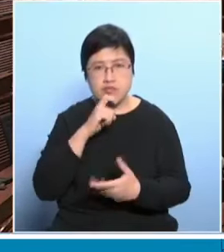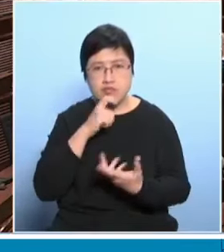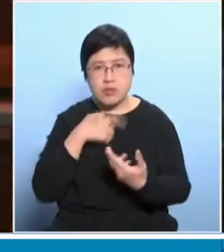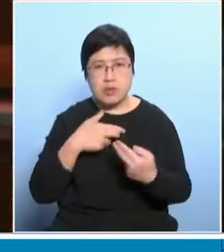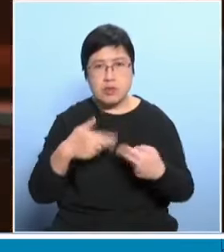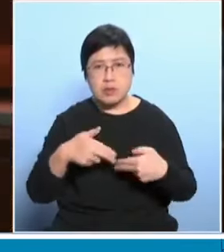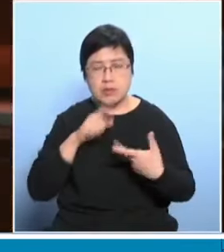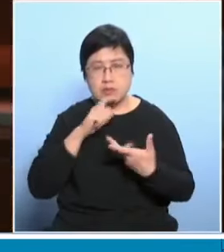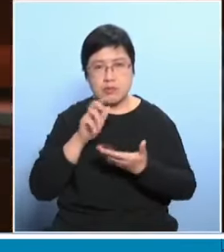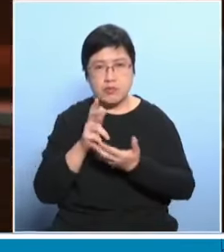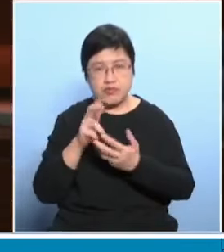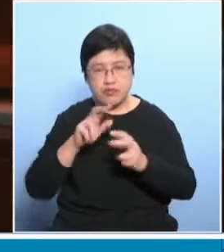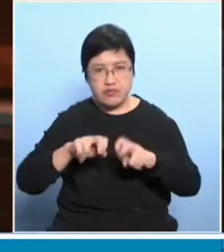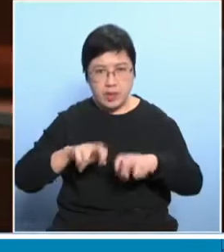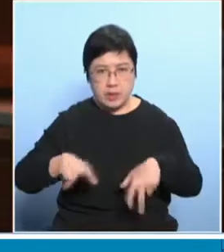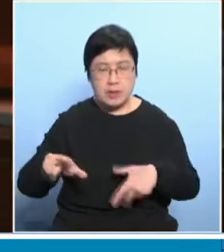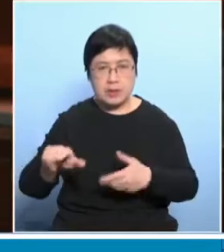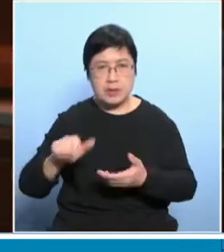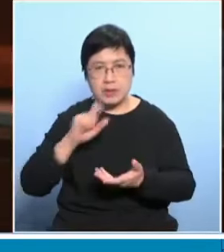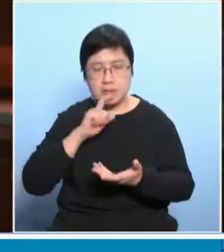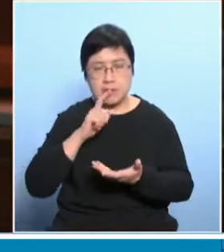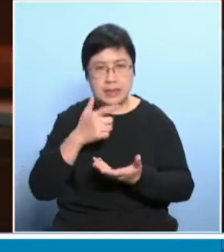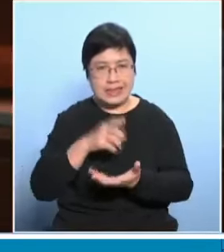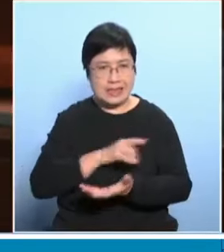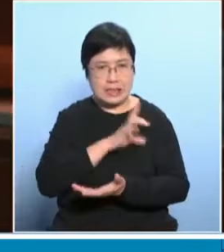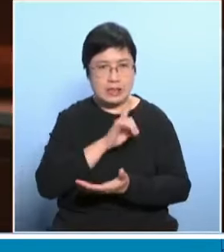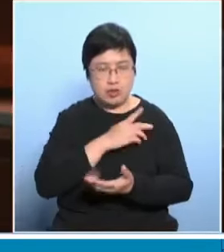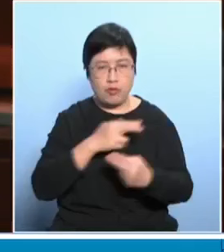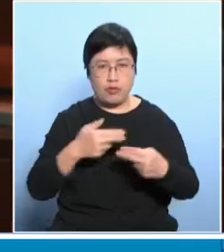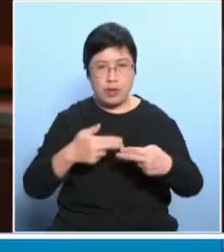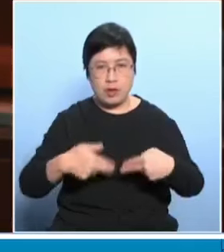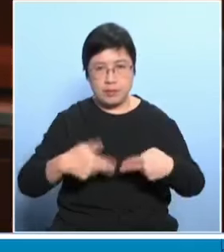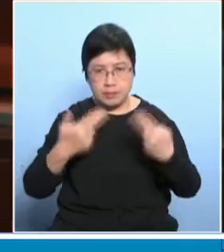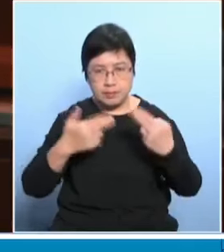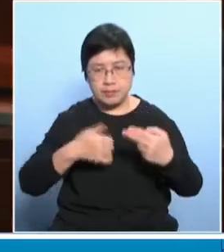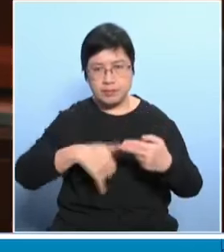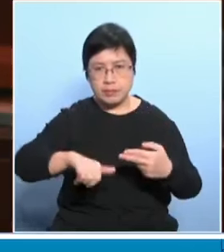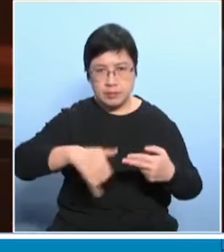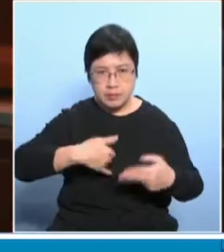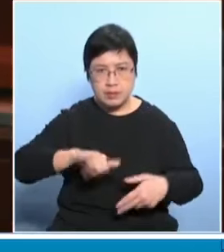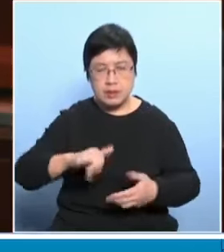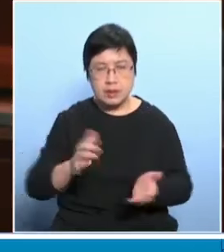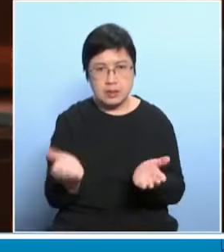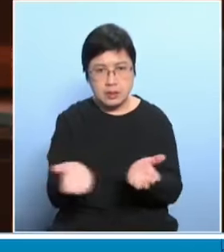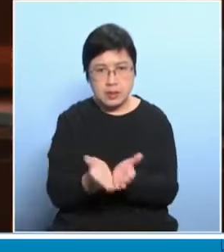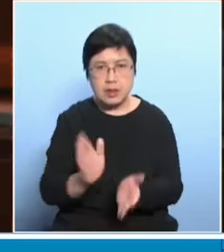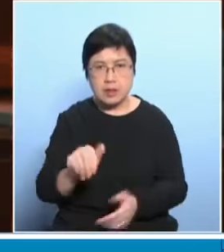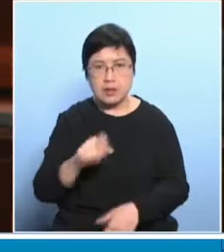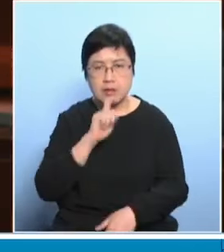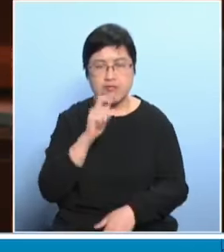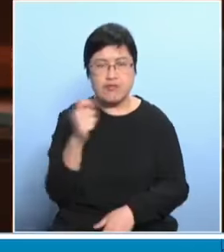識別等生物辨識技術作為自動化通關的認證，有意見認為加快是